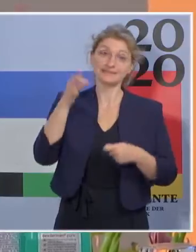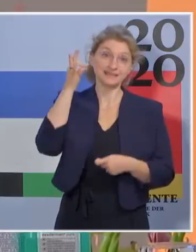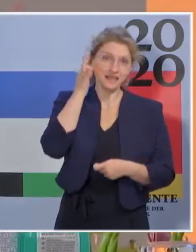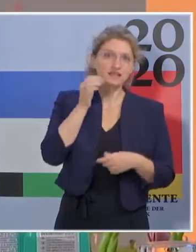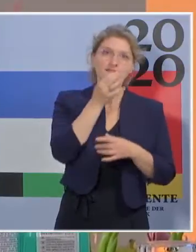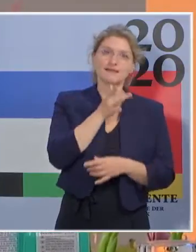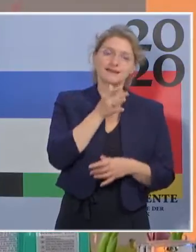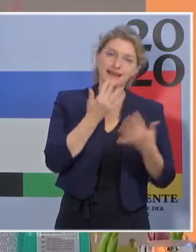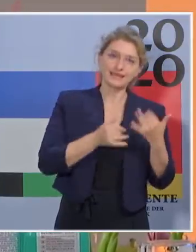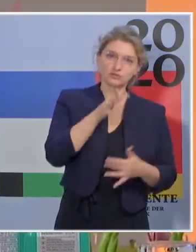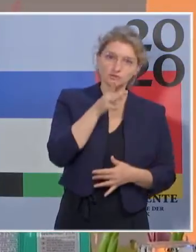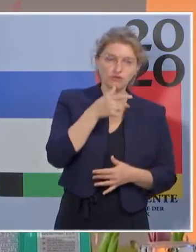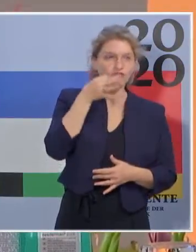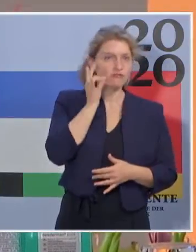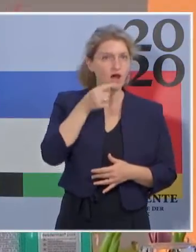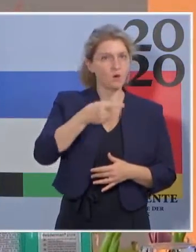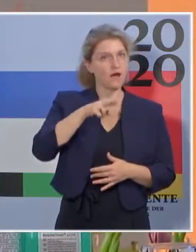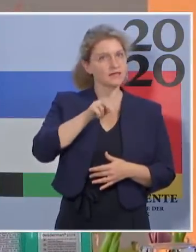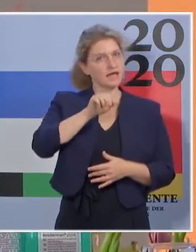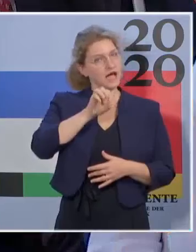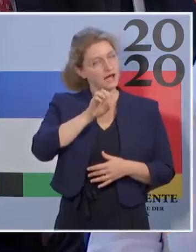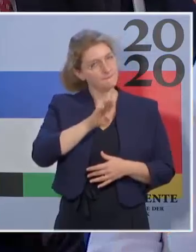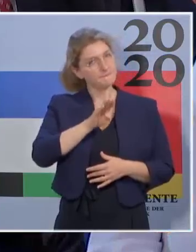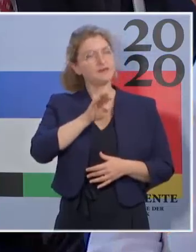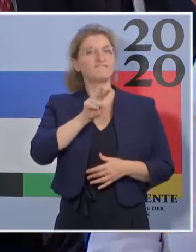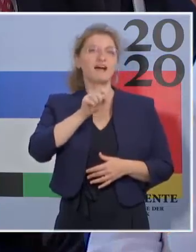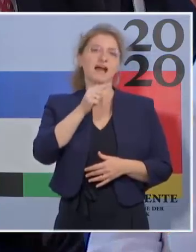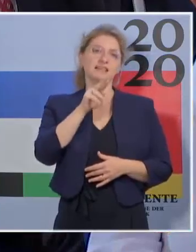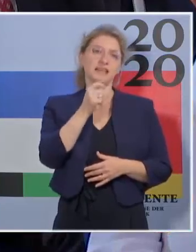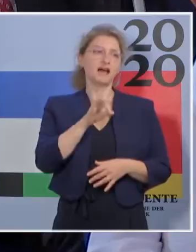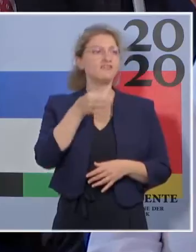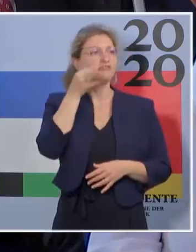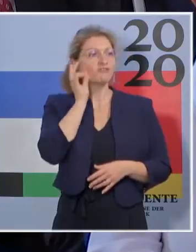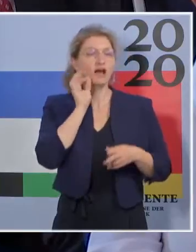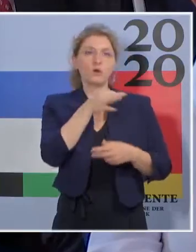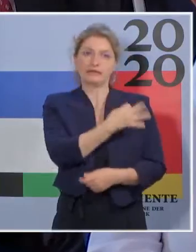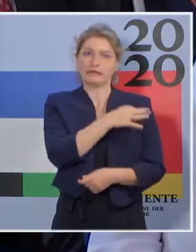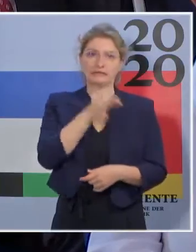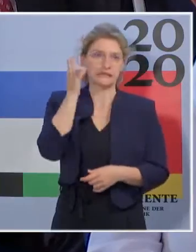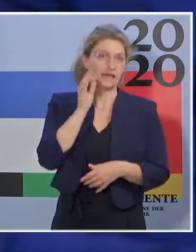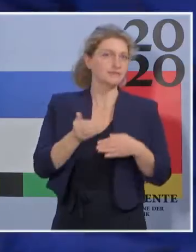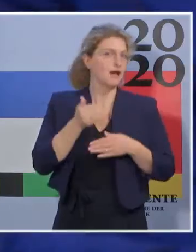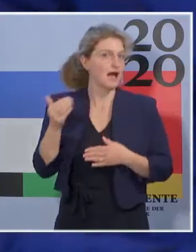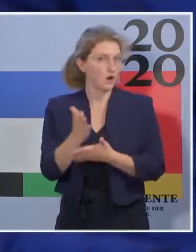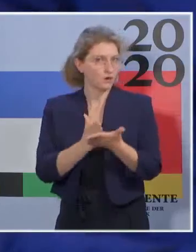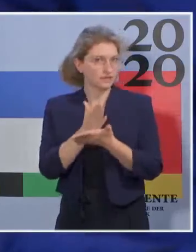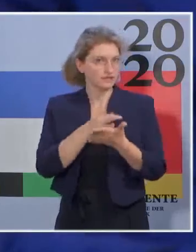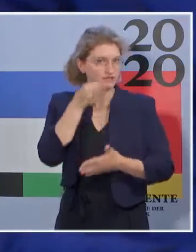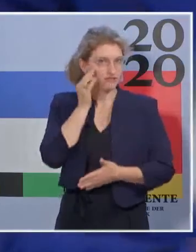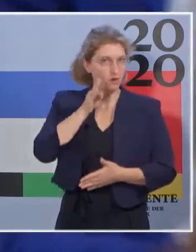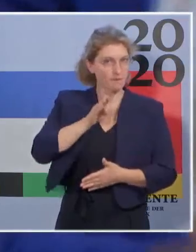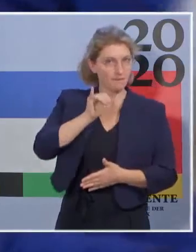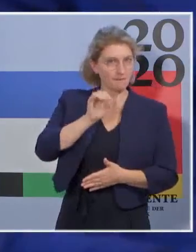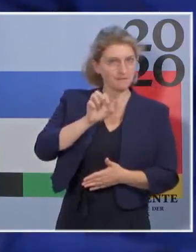Doktorin Margit Kraker, Frau Bundeskanzlerin außer Dienst, Doktorin Brigitte Bierlein, die im Rahmen der heutigen Podiumsdiskussion noch zu Wort kommen